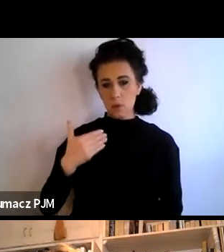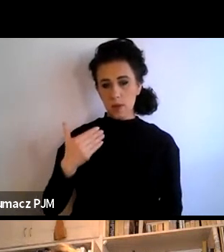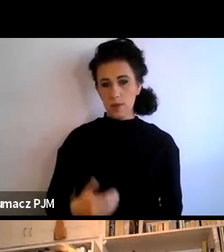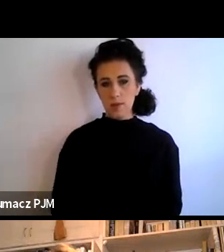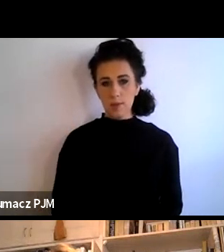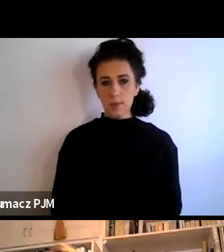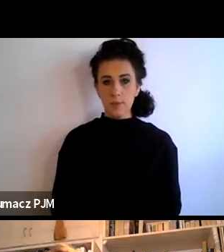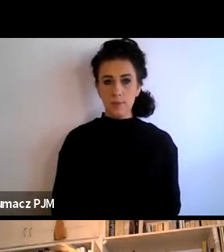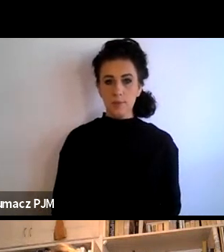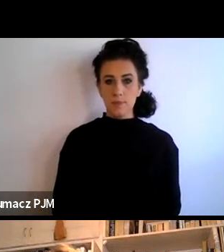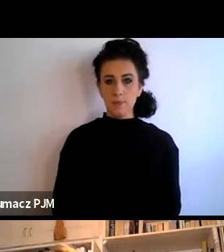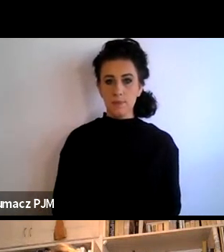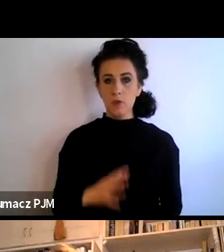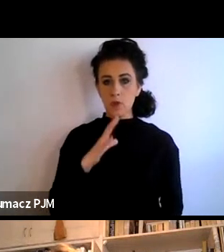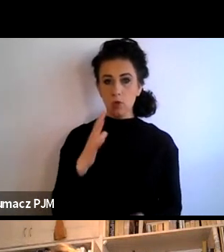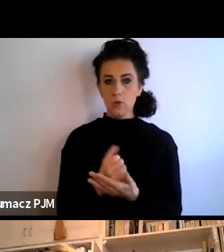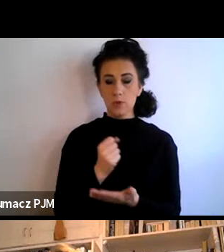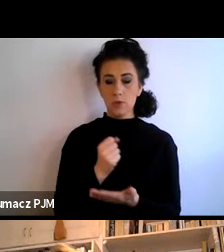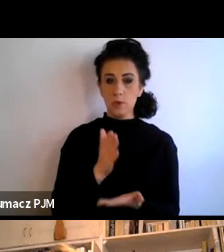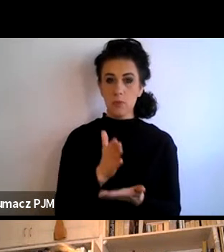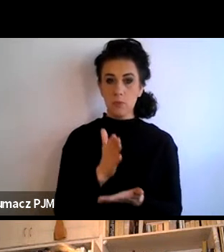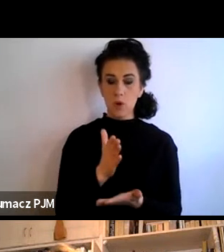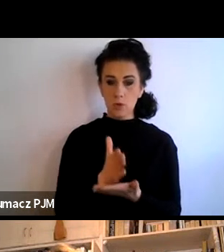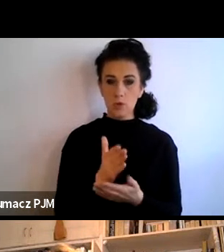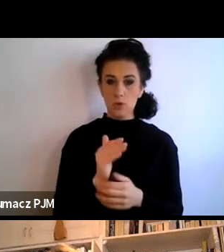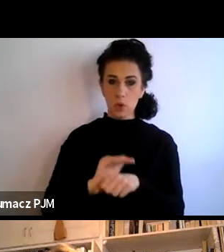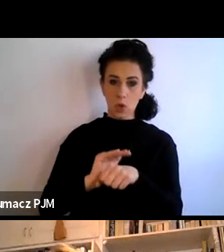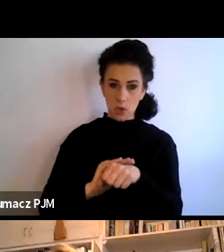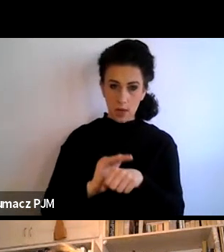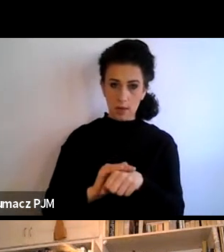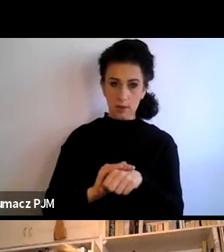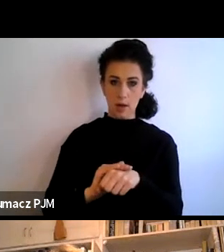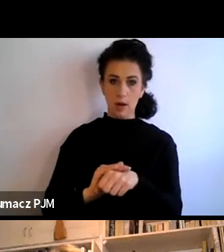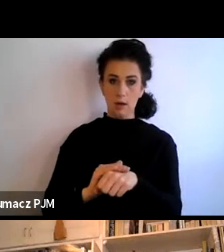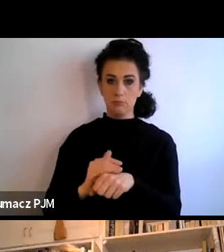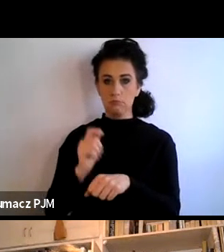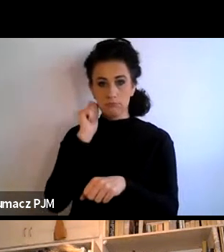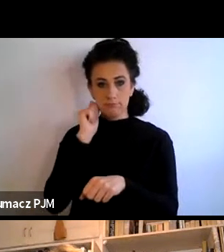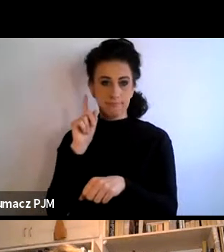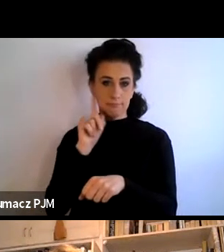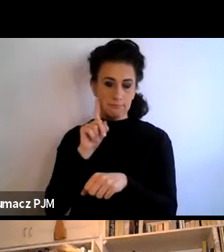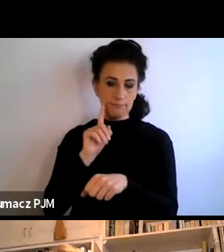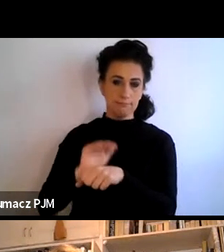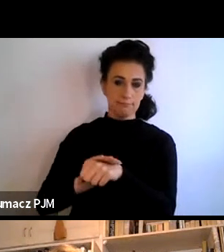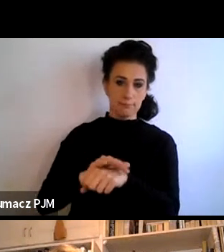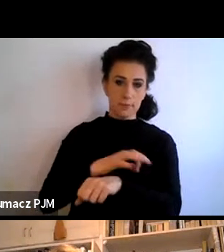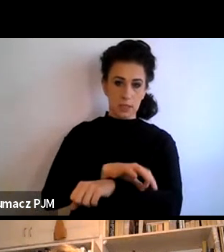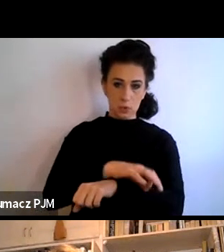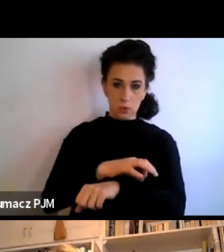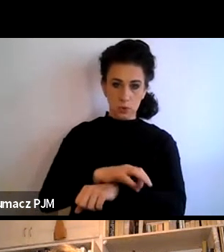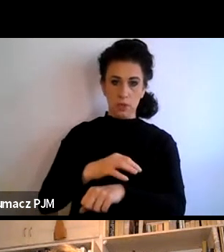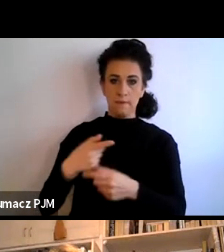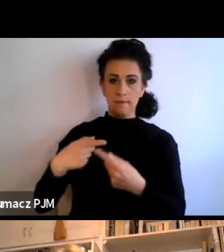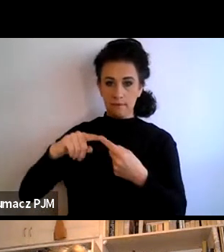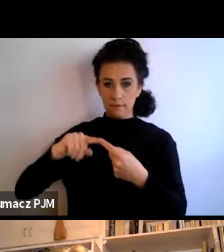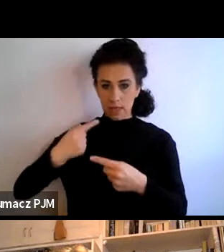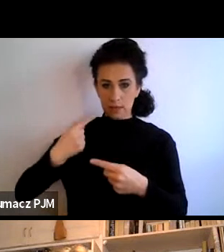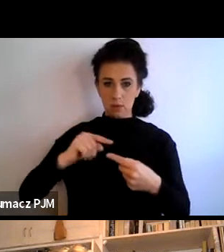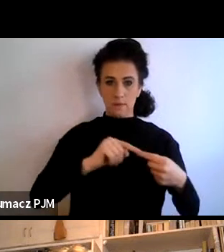i korzystając z pomocy właściwie takiej koleżeńskiej, kolegów czy koleżanki, którzy im po prostu